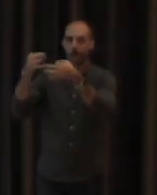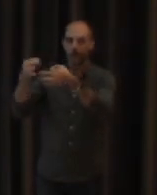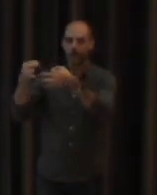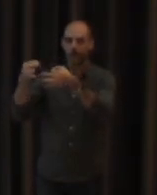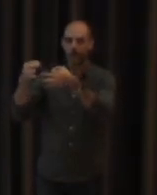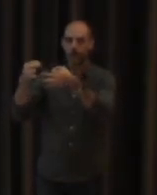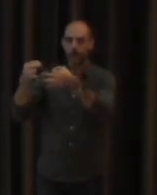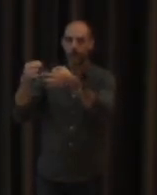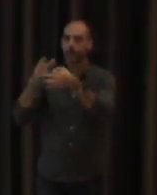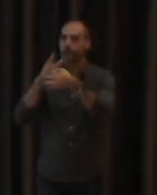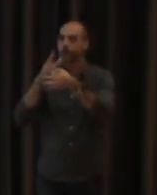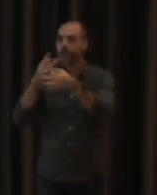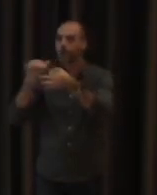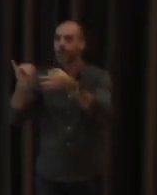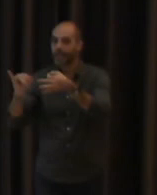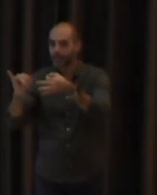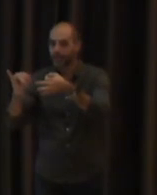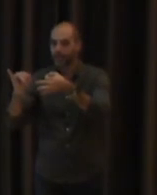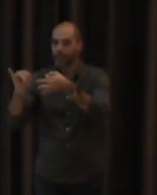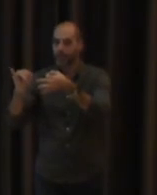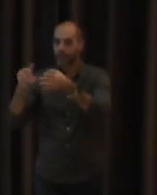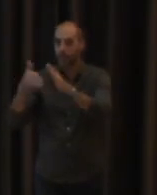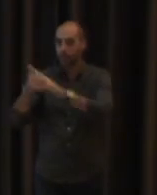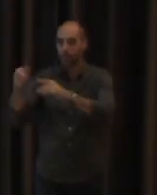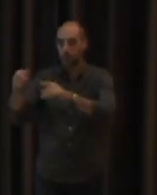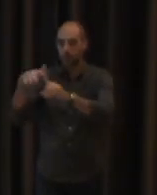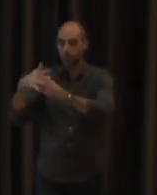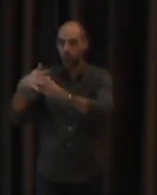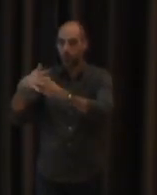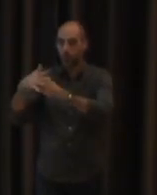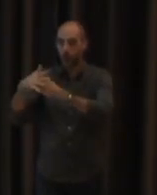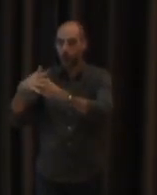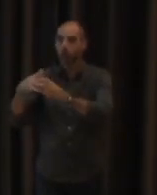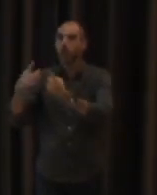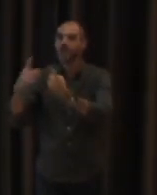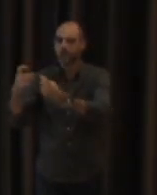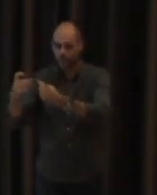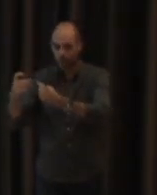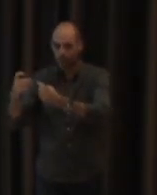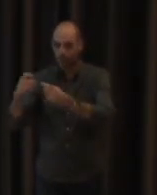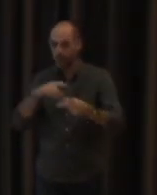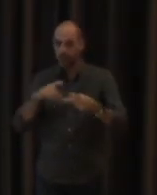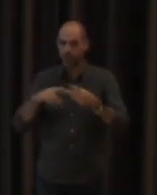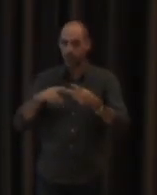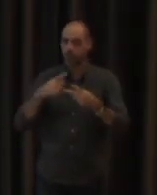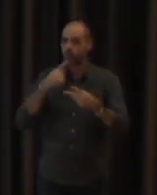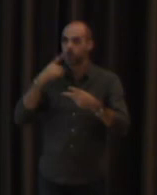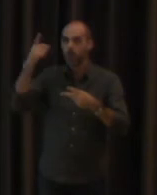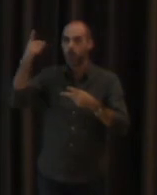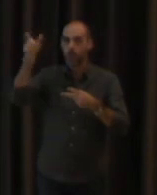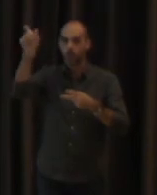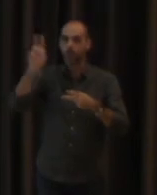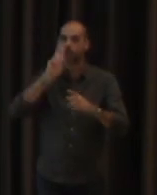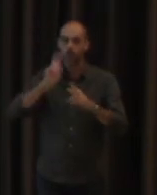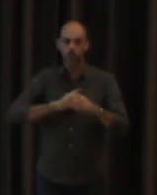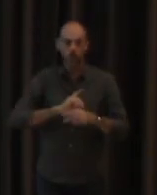Tocaria no posar-hi el pronom i amb un verb arribar en el sentit primer que tenim, però en aquest sentit el necessitem. I l'altre, desesperat, pot contestar, no